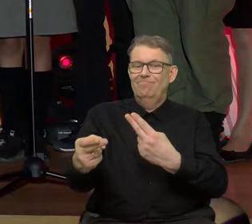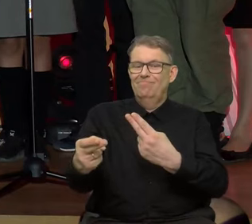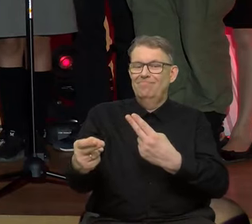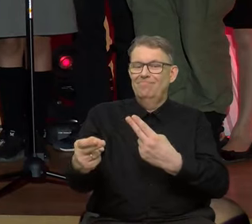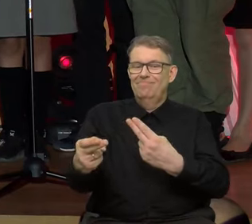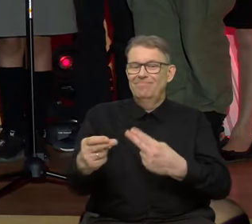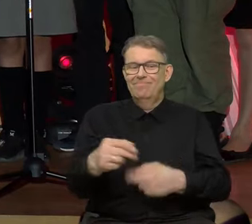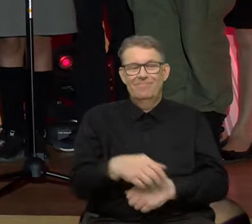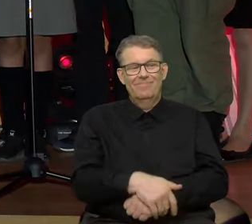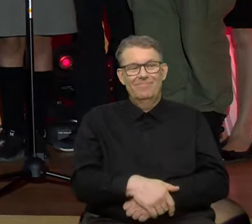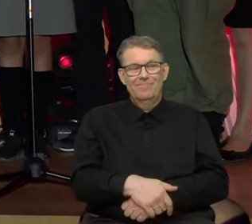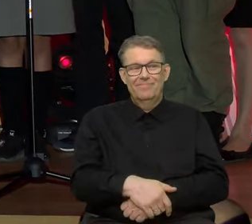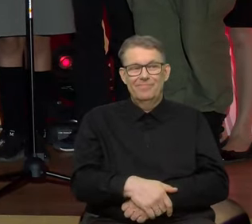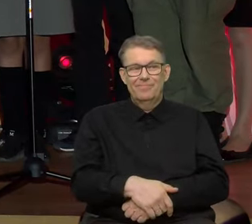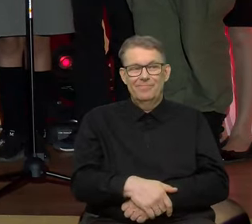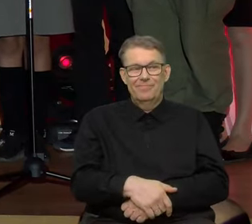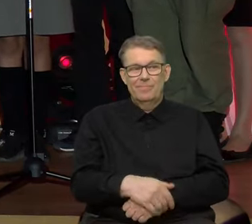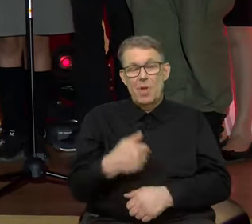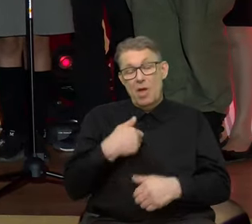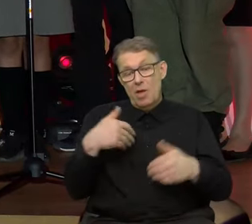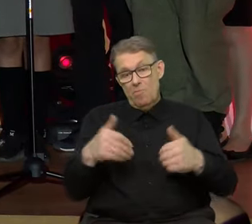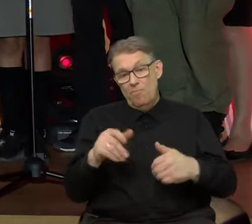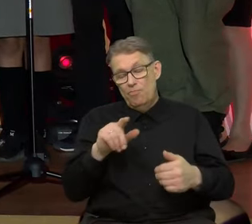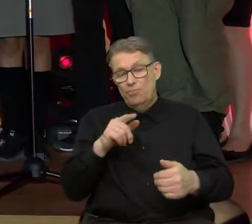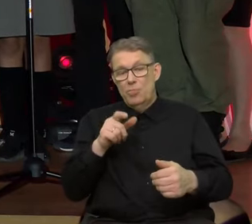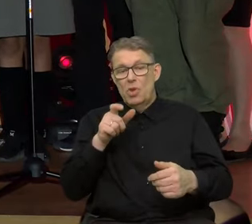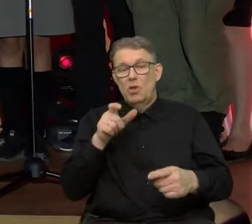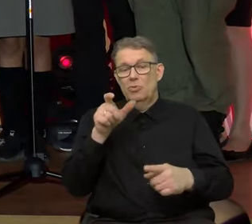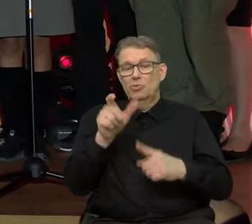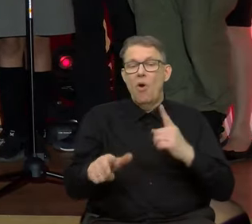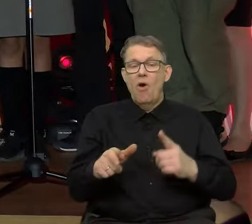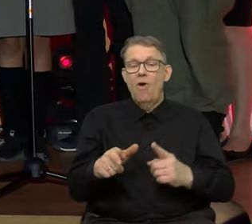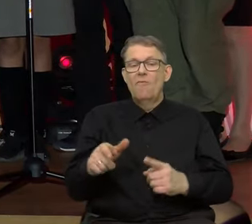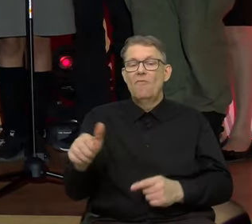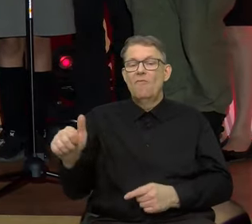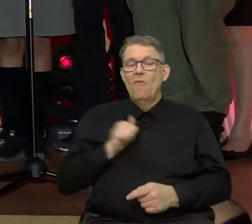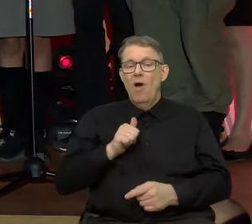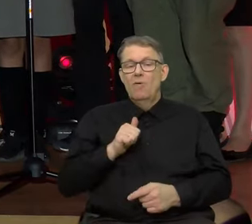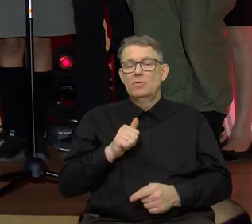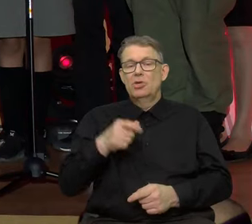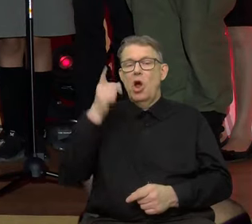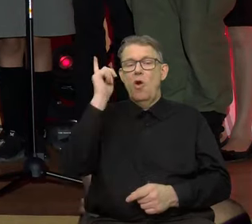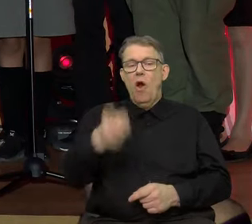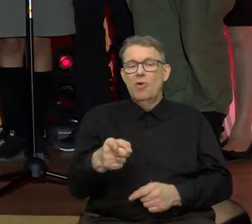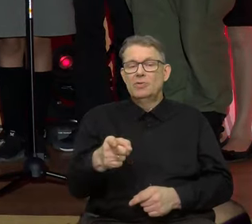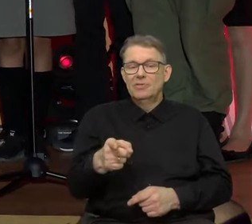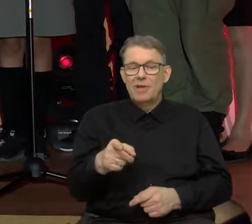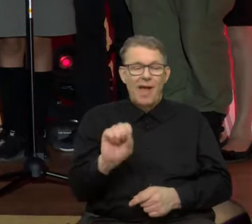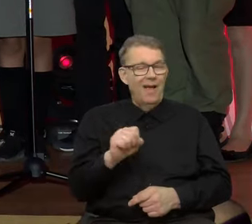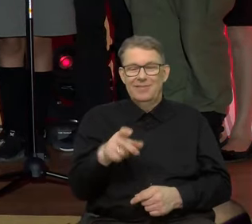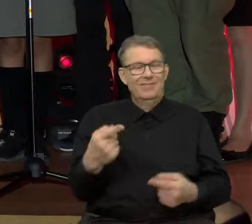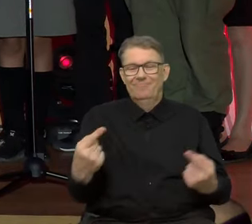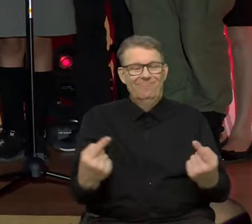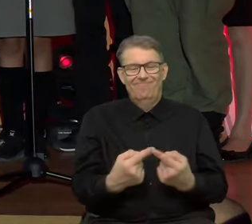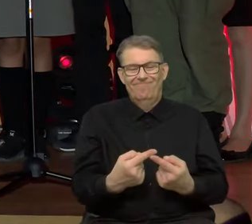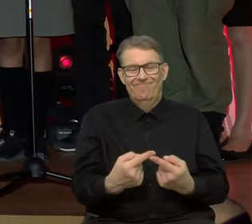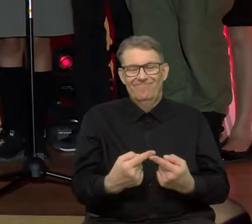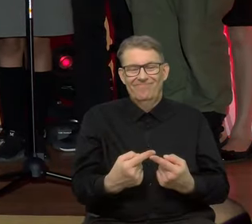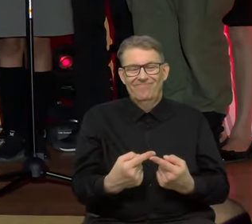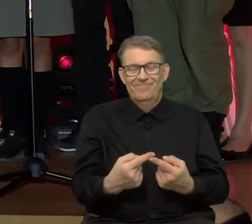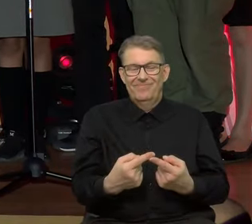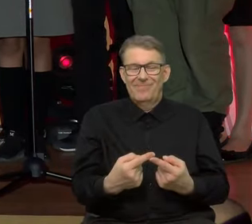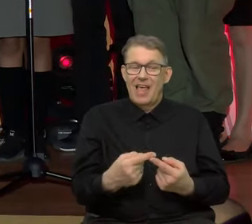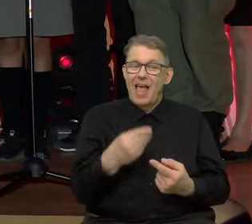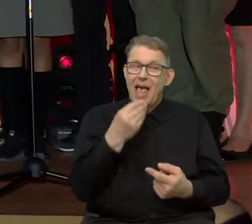Mógłbym powiedzieć językiem wojskowym rozkaz, ale to może nie pasuje.